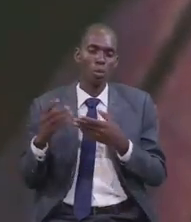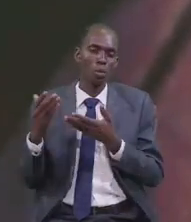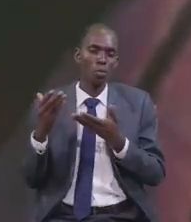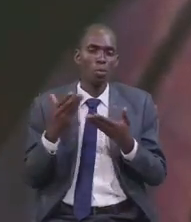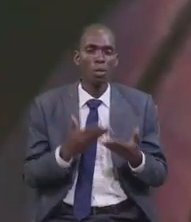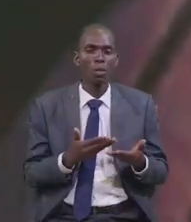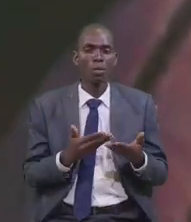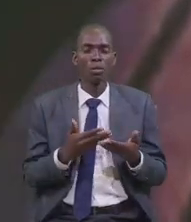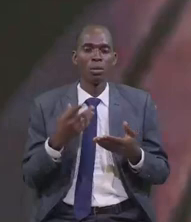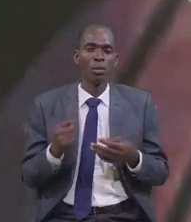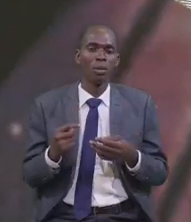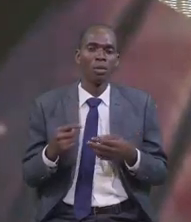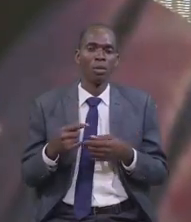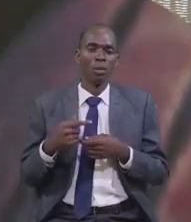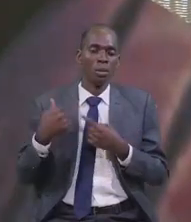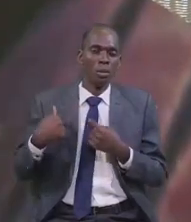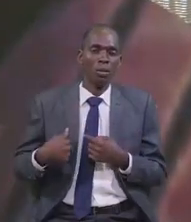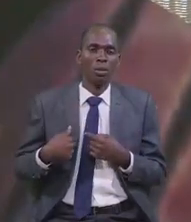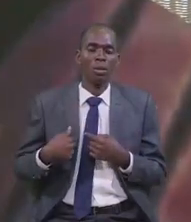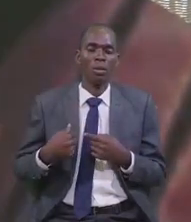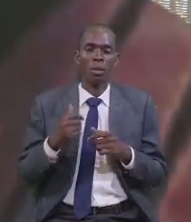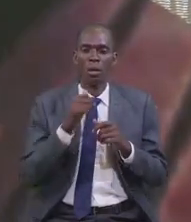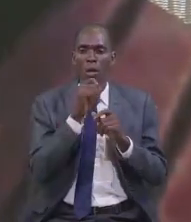pour lui amener ton cœur, tes dons,